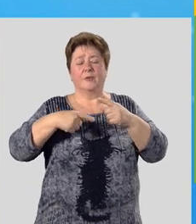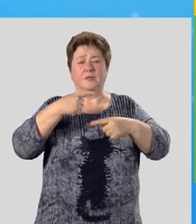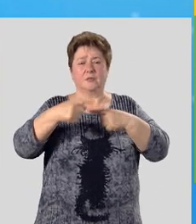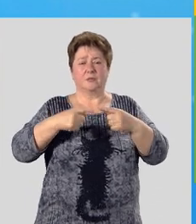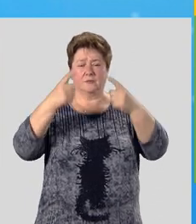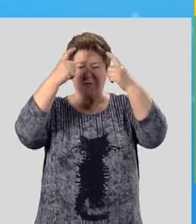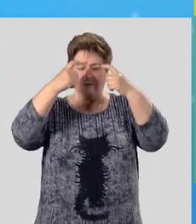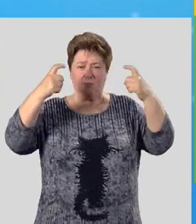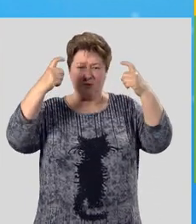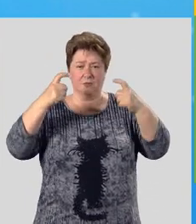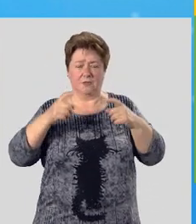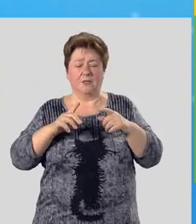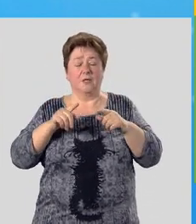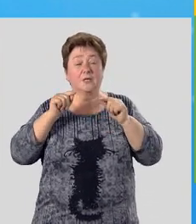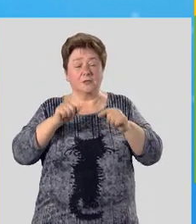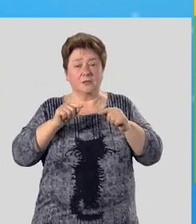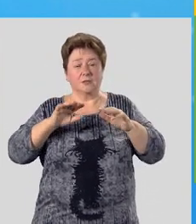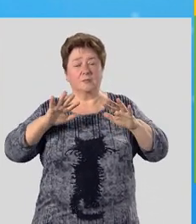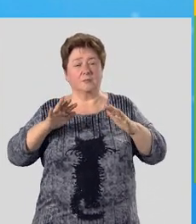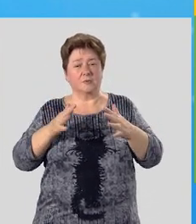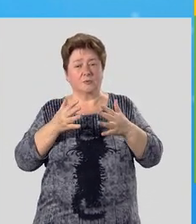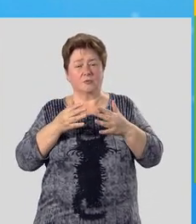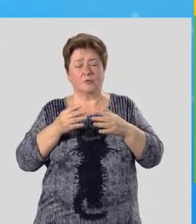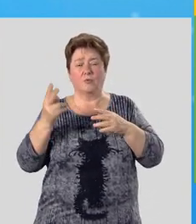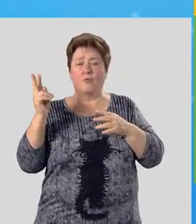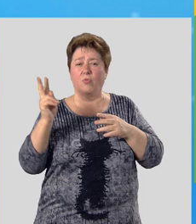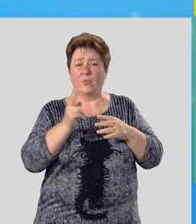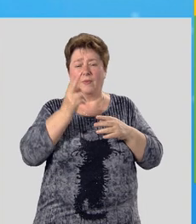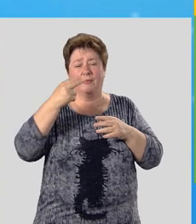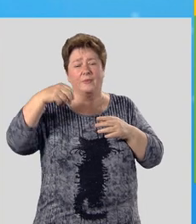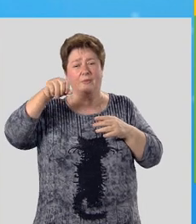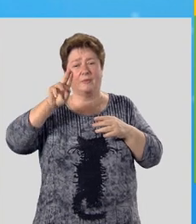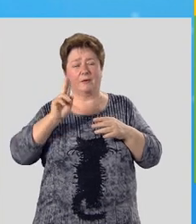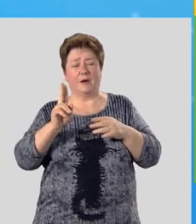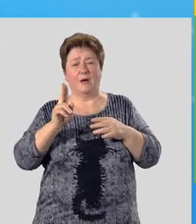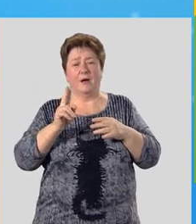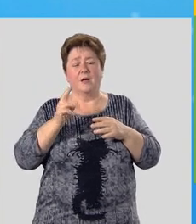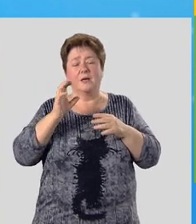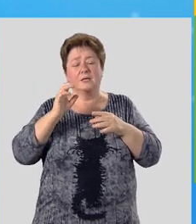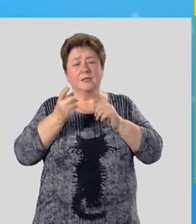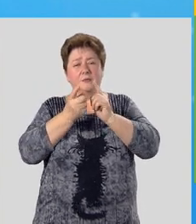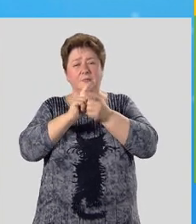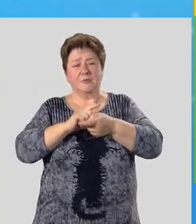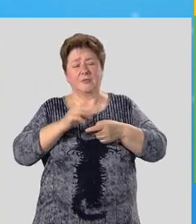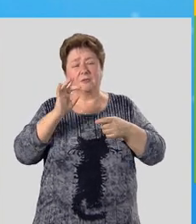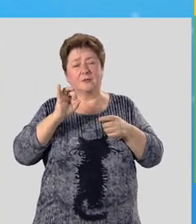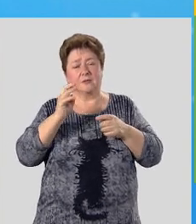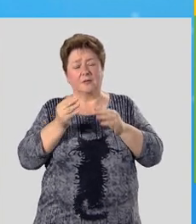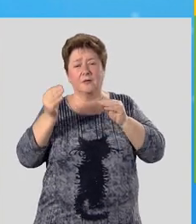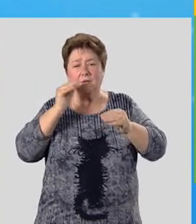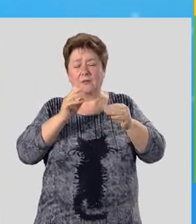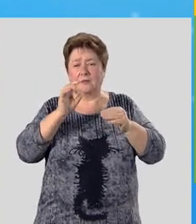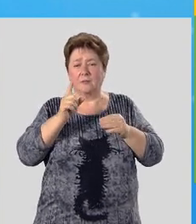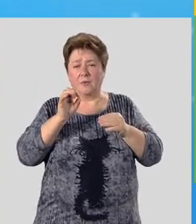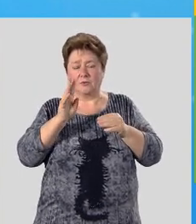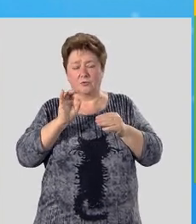наследственной информации. Здесь происходит удвоение ДНК, синтез РНК, сборка